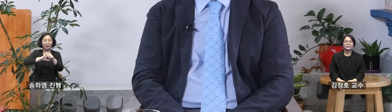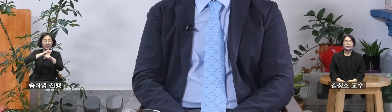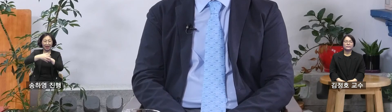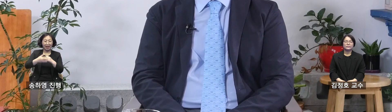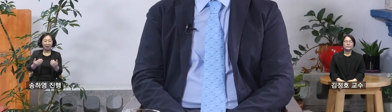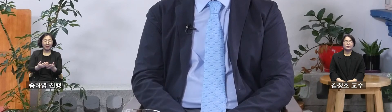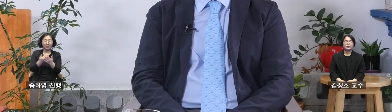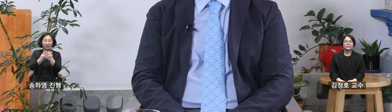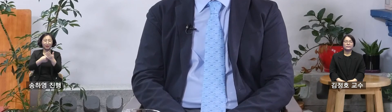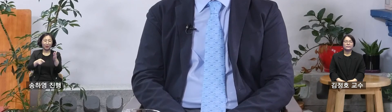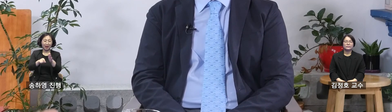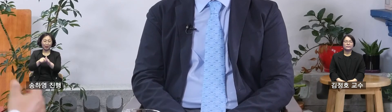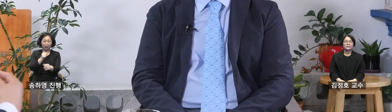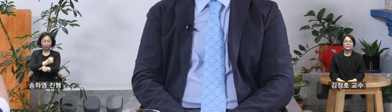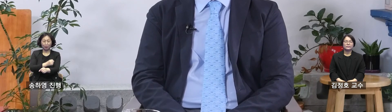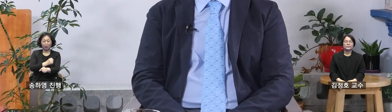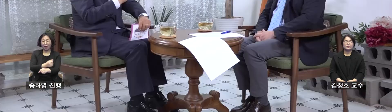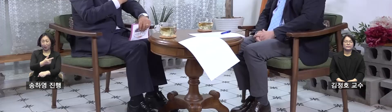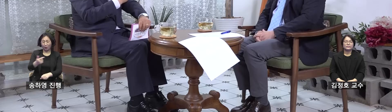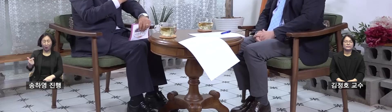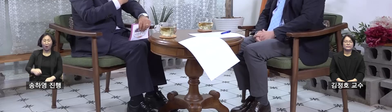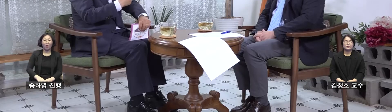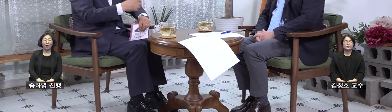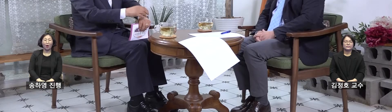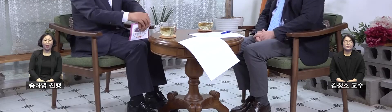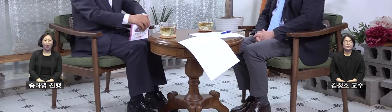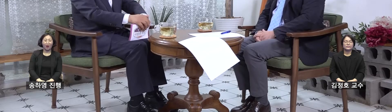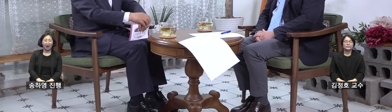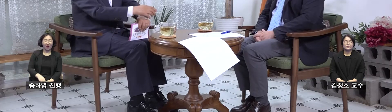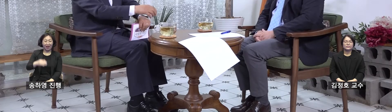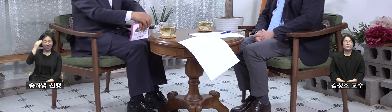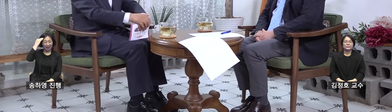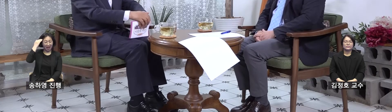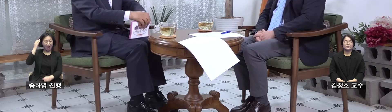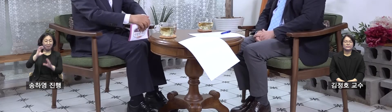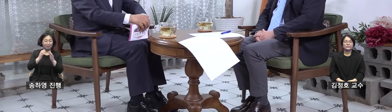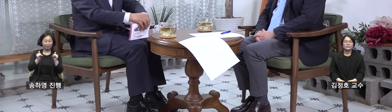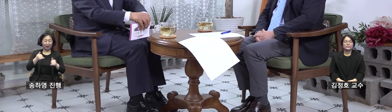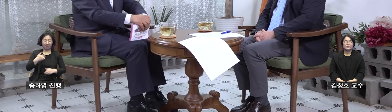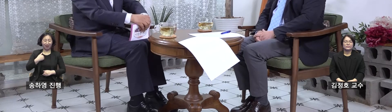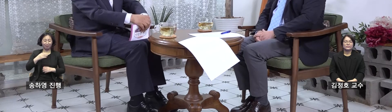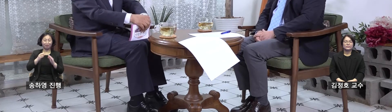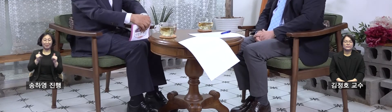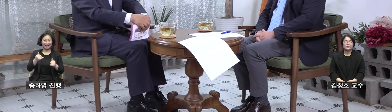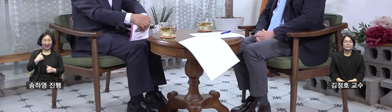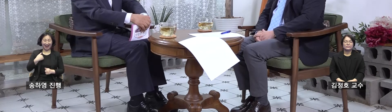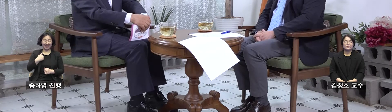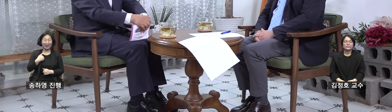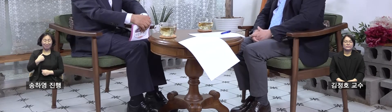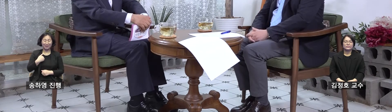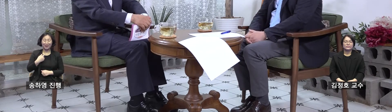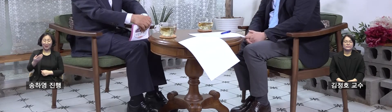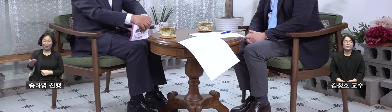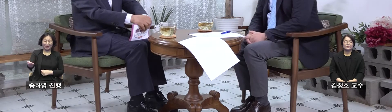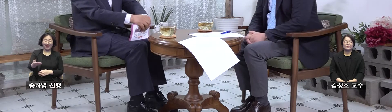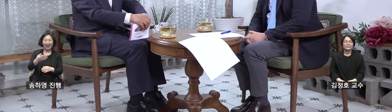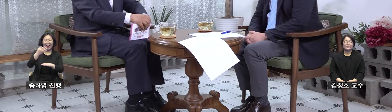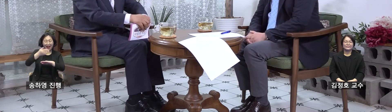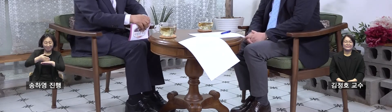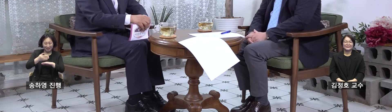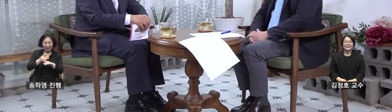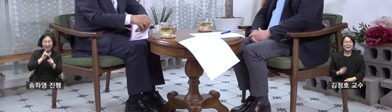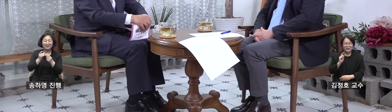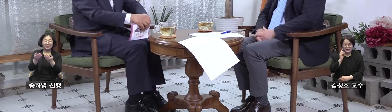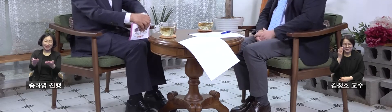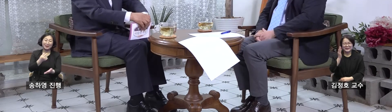하셨는데요. 특히 우리 대한민국 국민의 한 사람으로서 교수님께 굉장히 감사드리고 싶고 영광스럽고